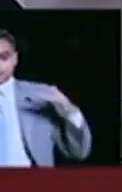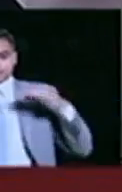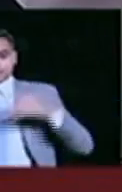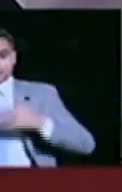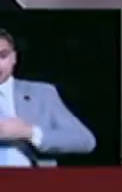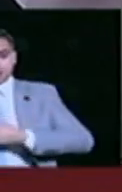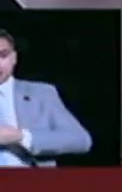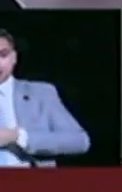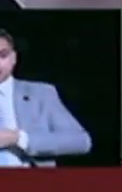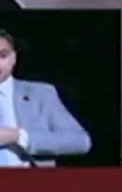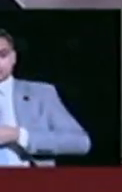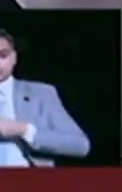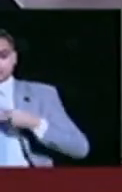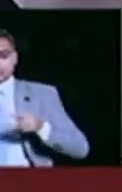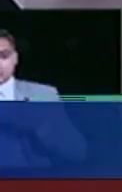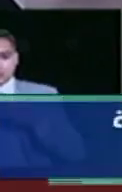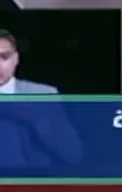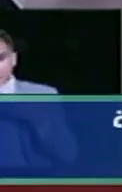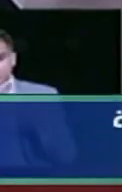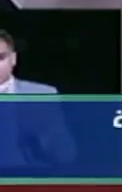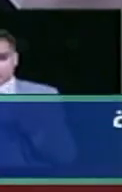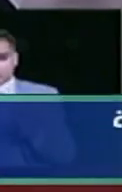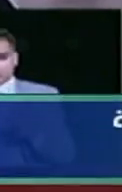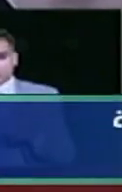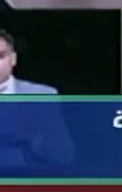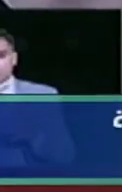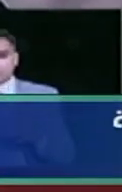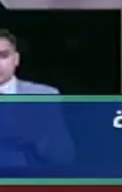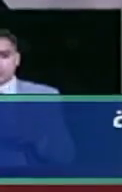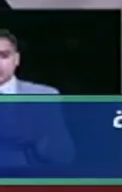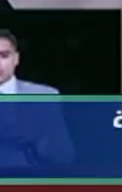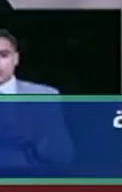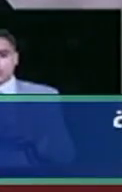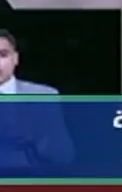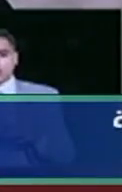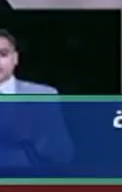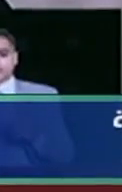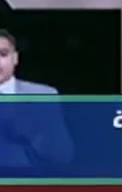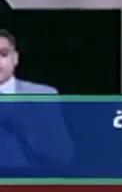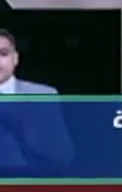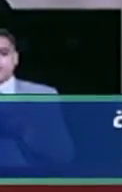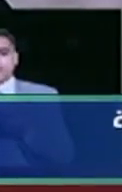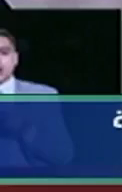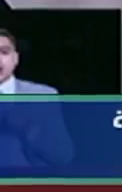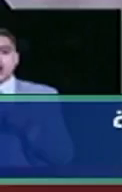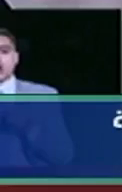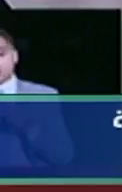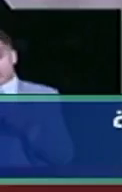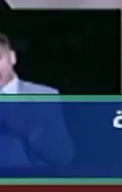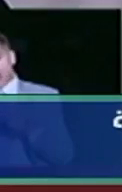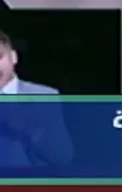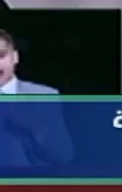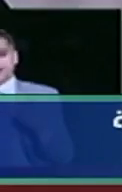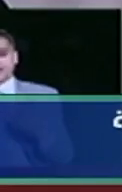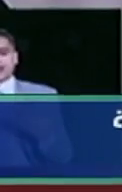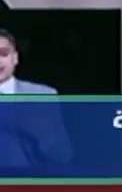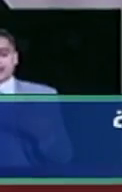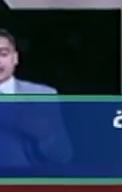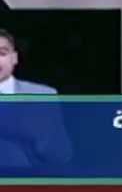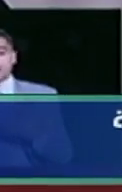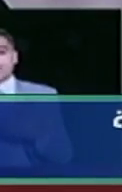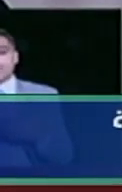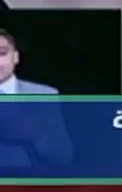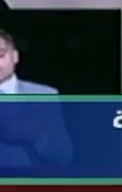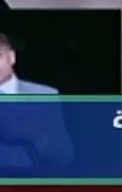منها، تكلفتها وصلت لأكثر من 350 مليار جنيه. أكثر من 350 مليار